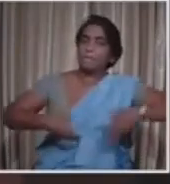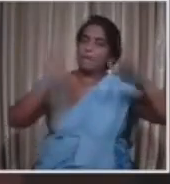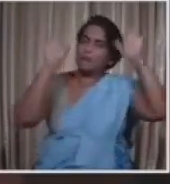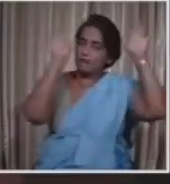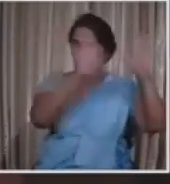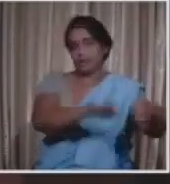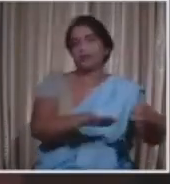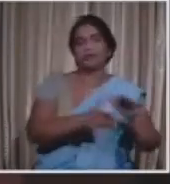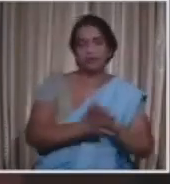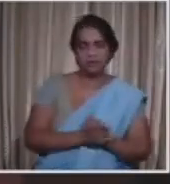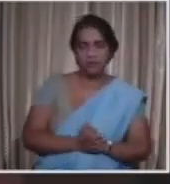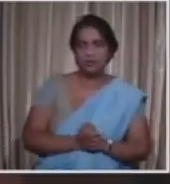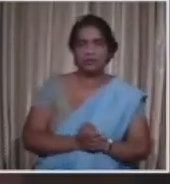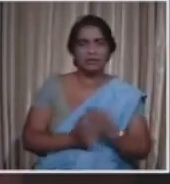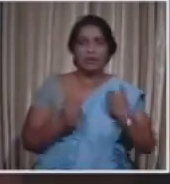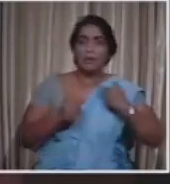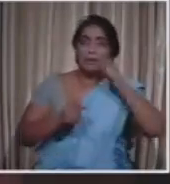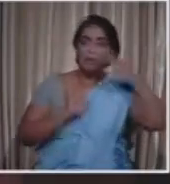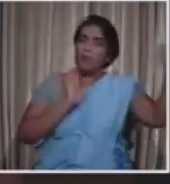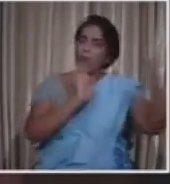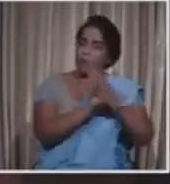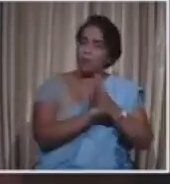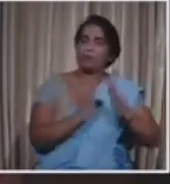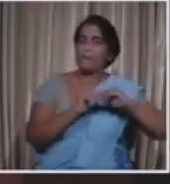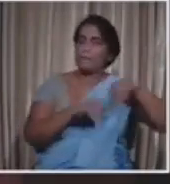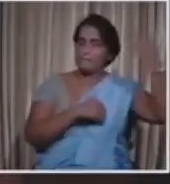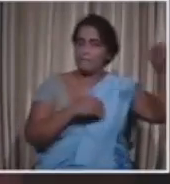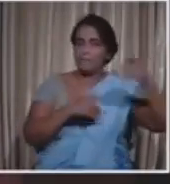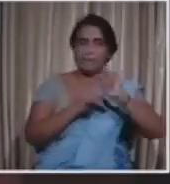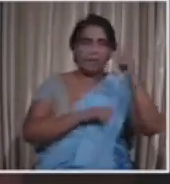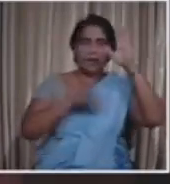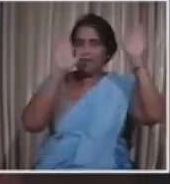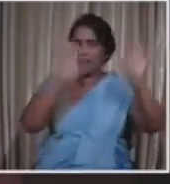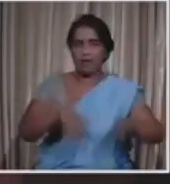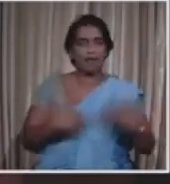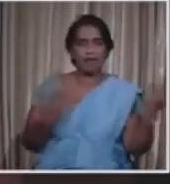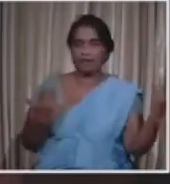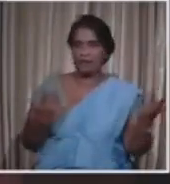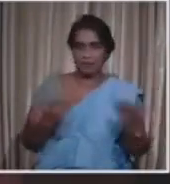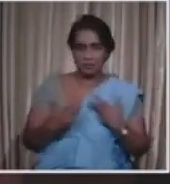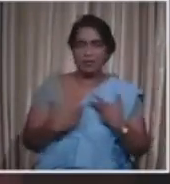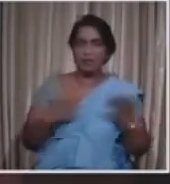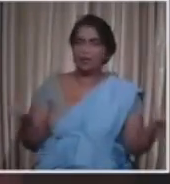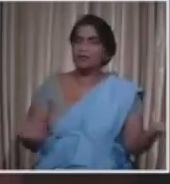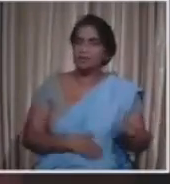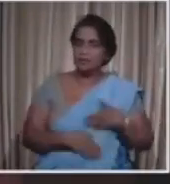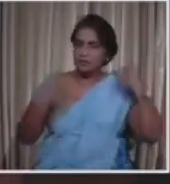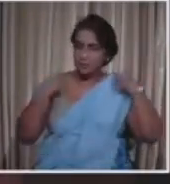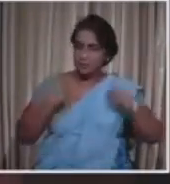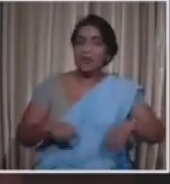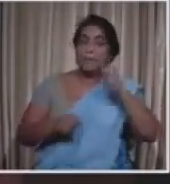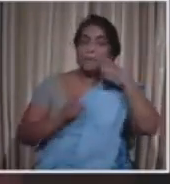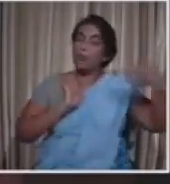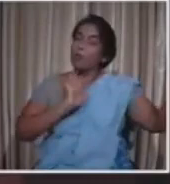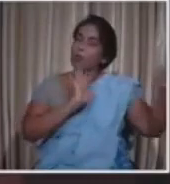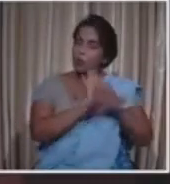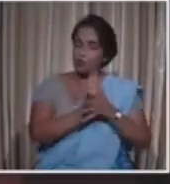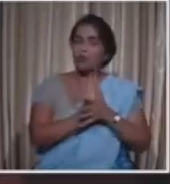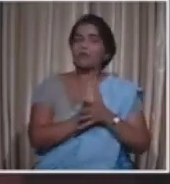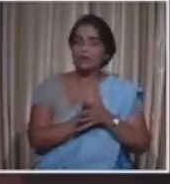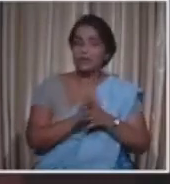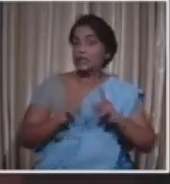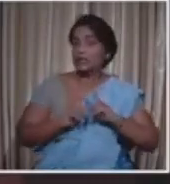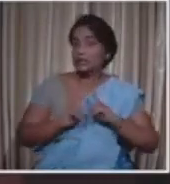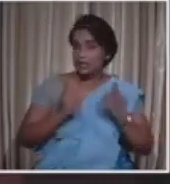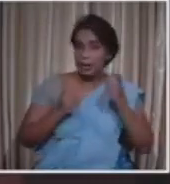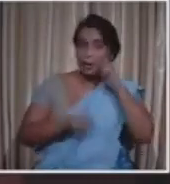එක්ක අපි හිත ගන්නවා පොදු ජනතාවත් එක්ක රෙද්ද බැලියම සර්ව ශ්‍රේෂ්ඨ ගන්නේ මහ පොළොවට පය ගහලා ජීවත්